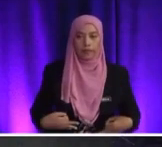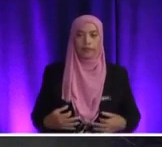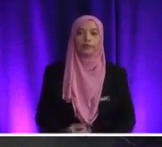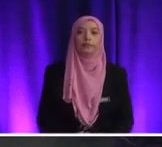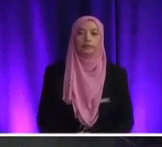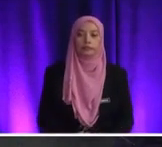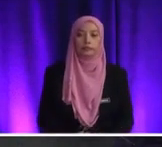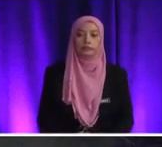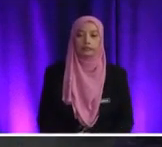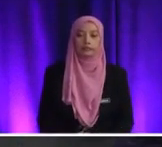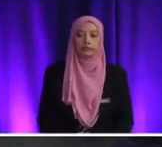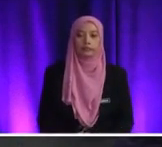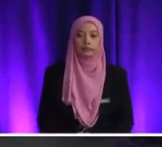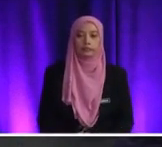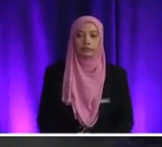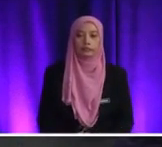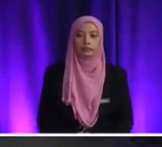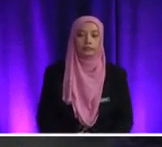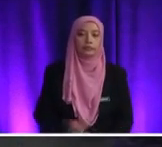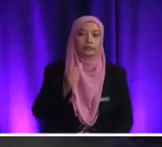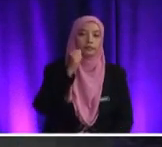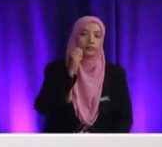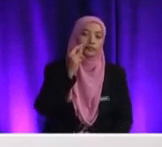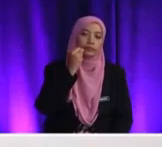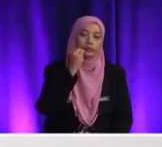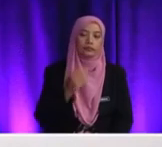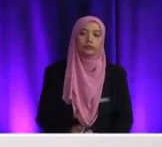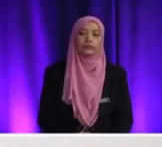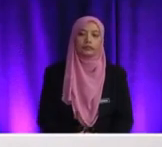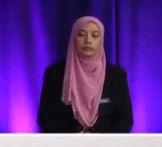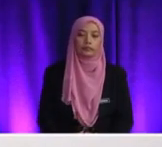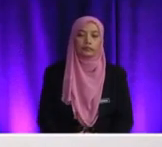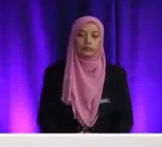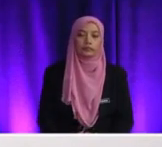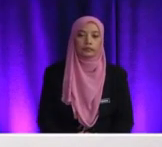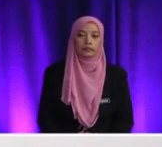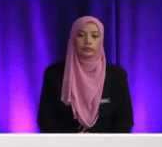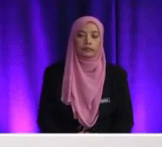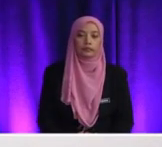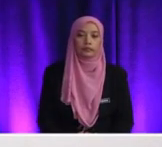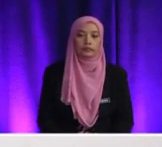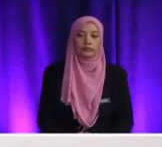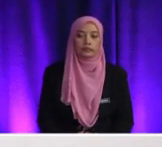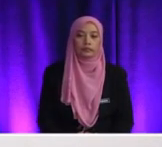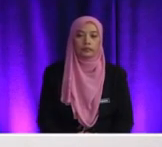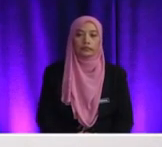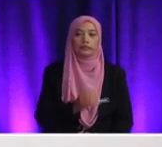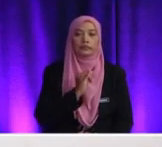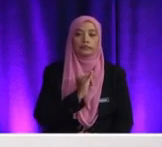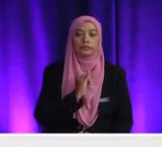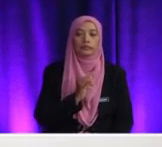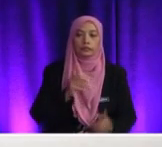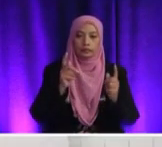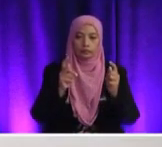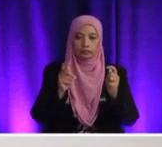lagi ya kita Nyalakan Nah sekarang Nah ke masa eye Saya memang jadi tukang masak